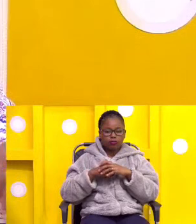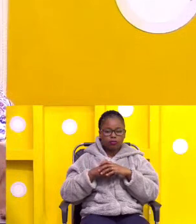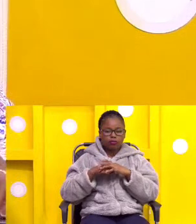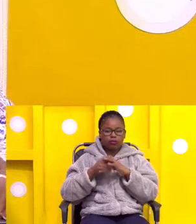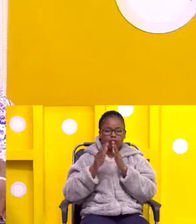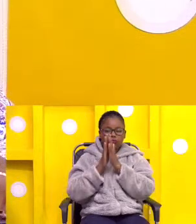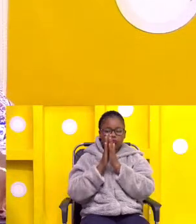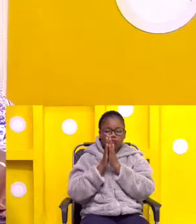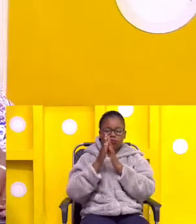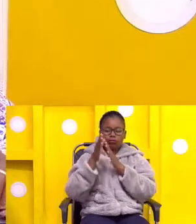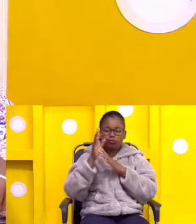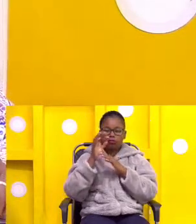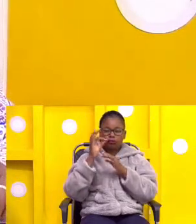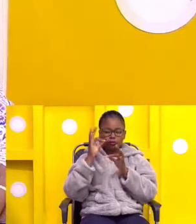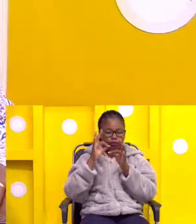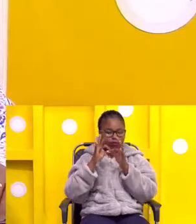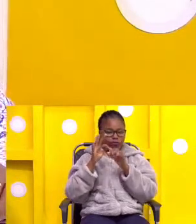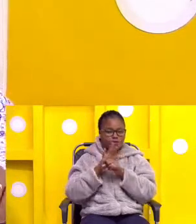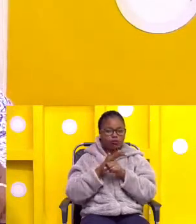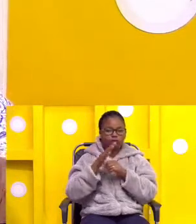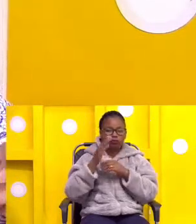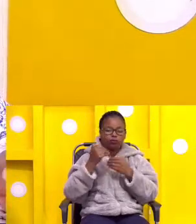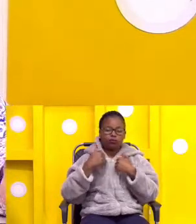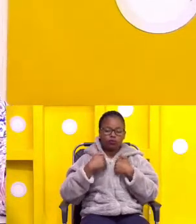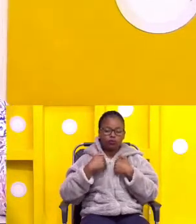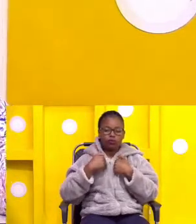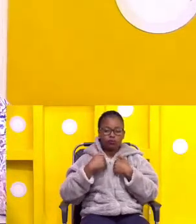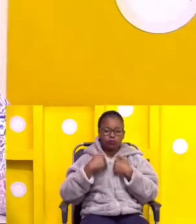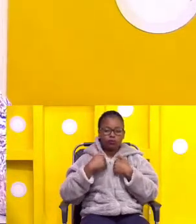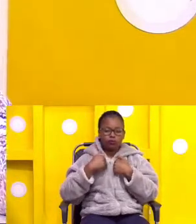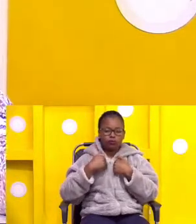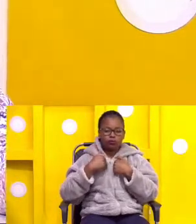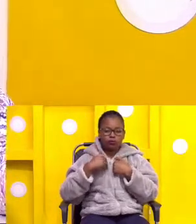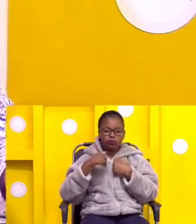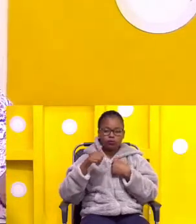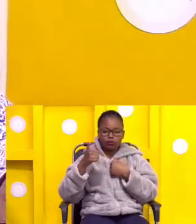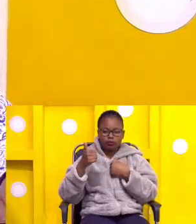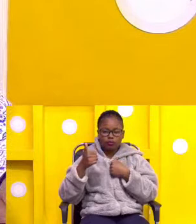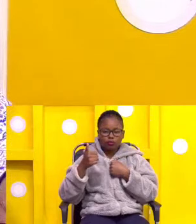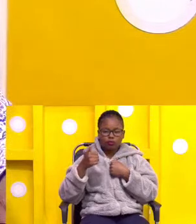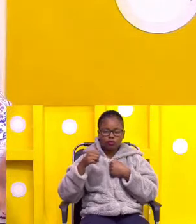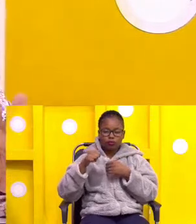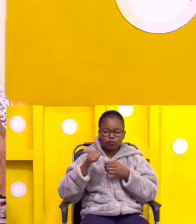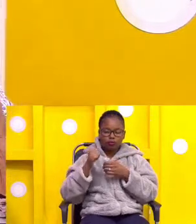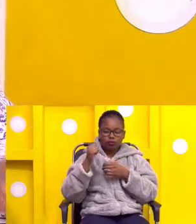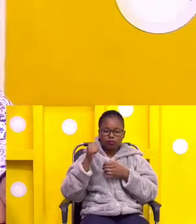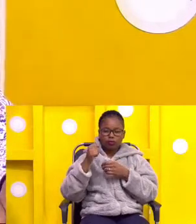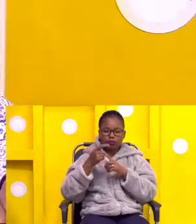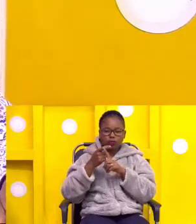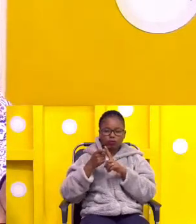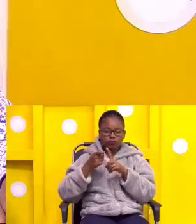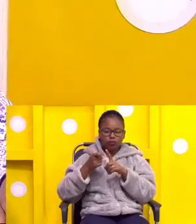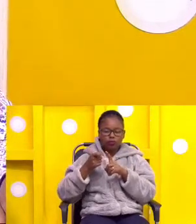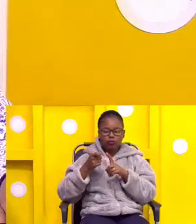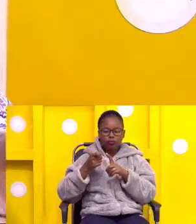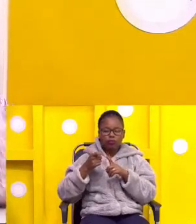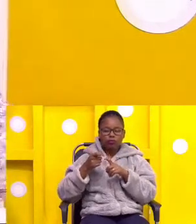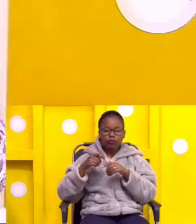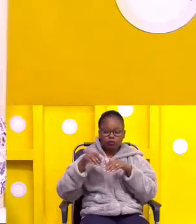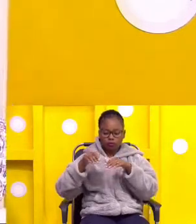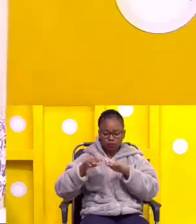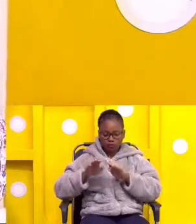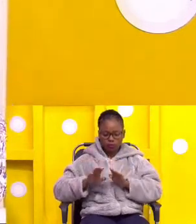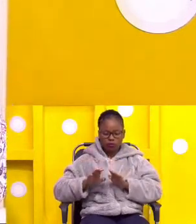Gai wito ni mwehoke ku. Ona gimana liyukio kuma kafuli ini. Ona mani inete matuku